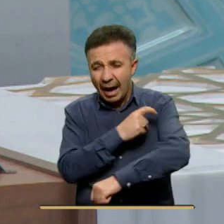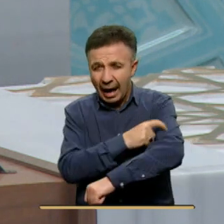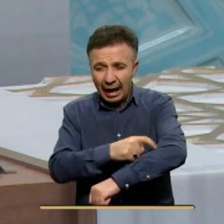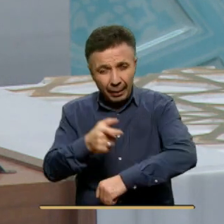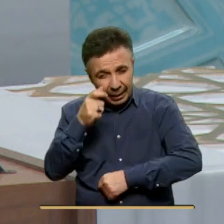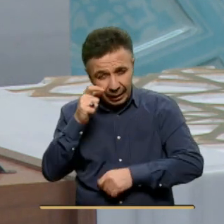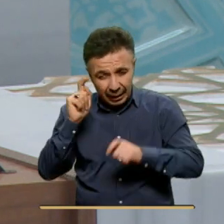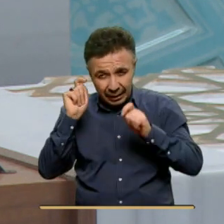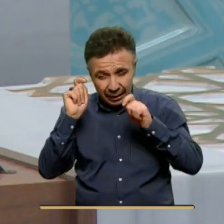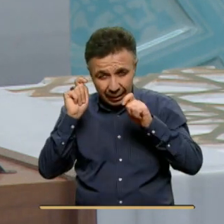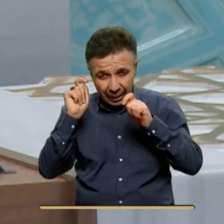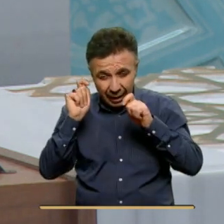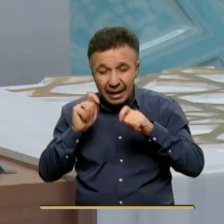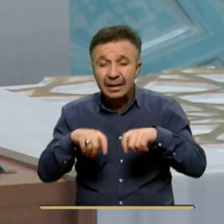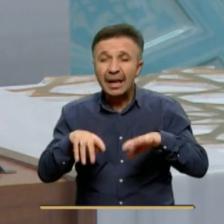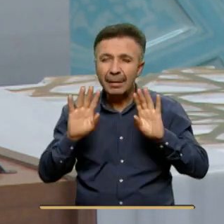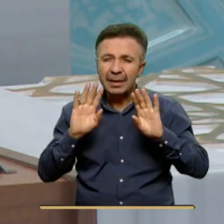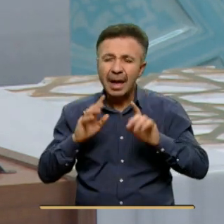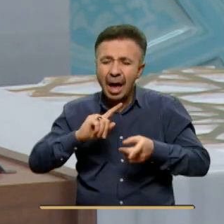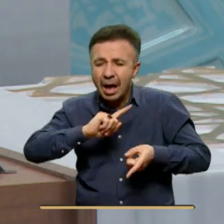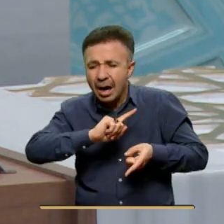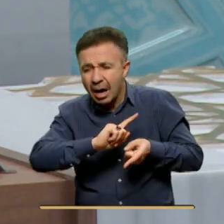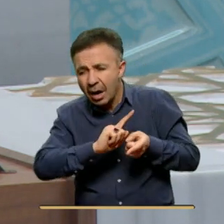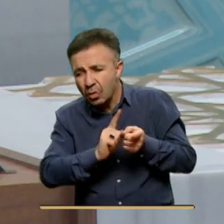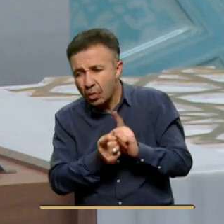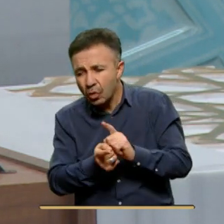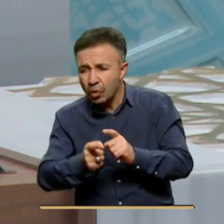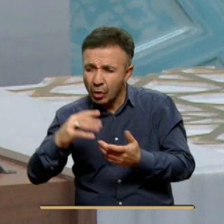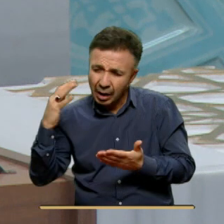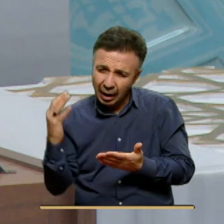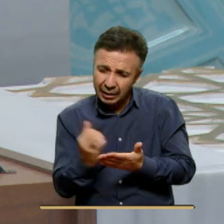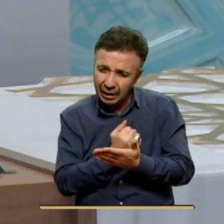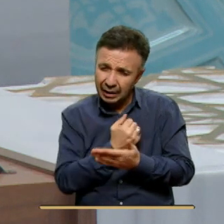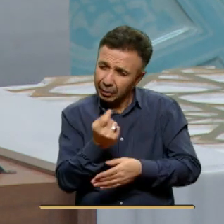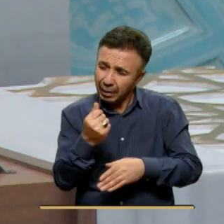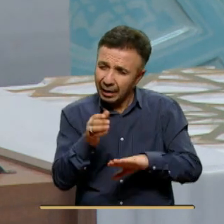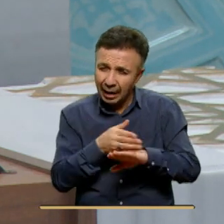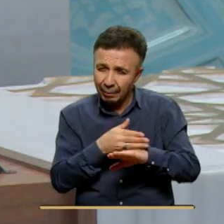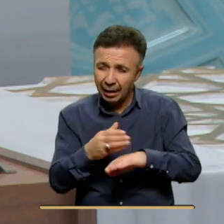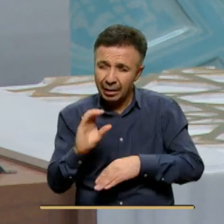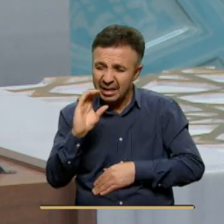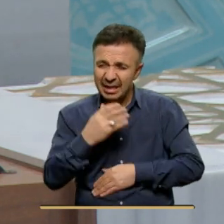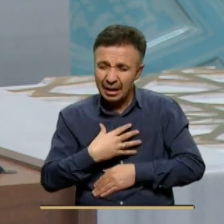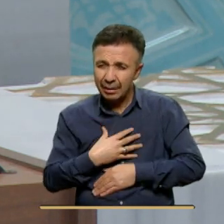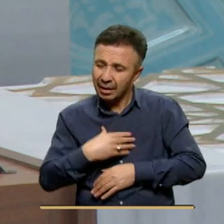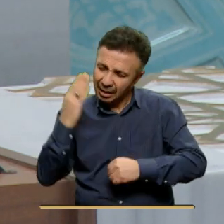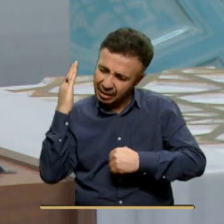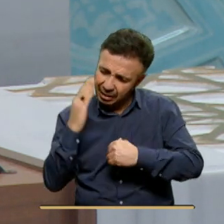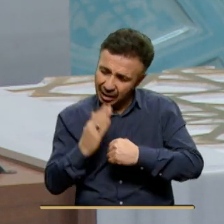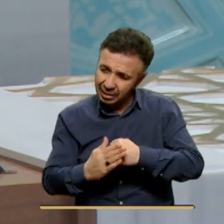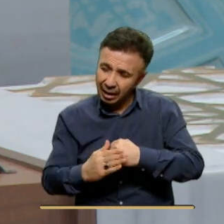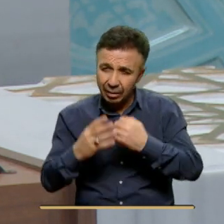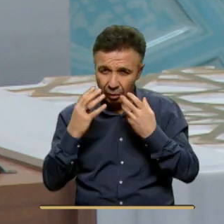hassasiyetinin gözetilmediği her türlü kazanç dinimizce yasaklanmıştır.